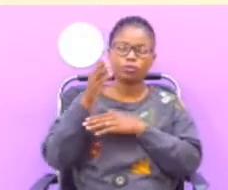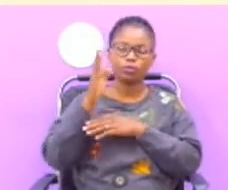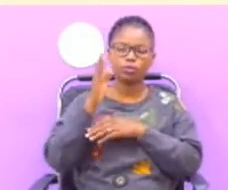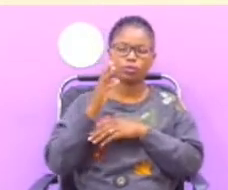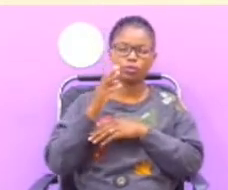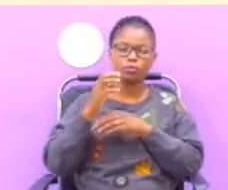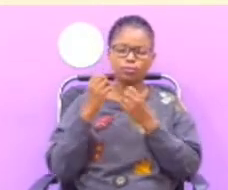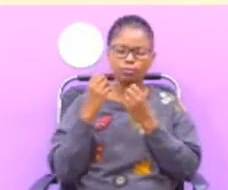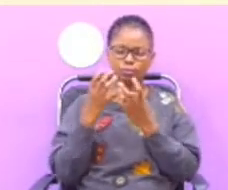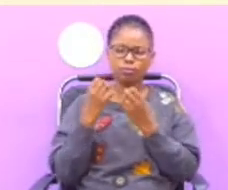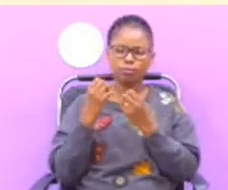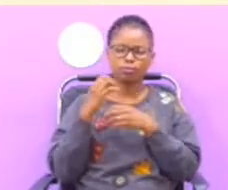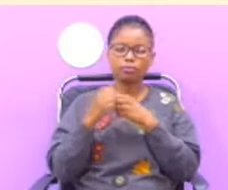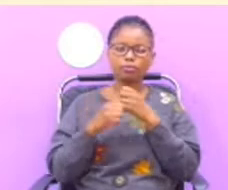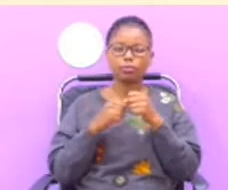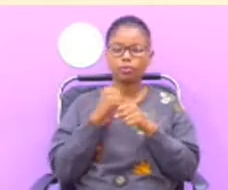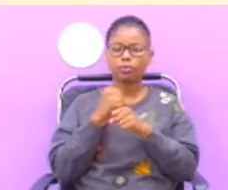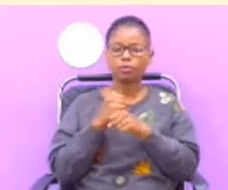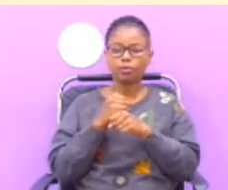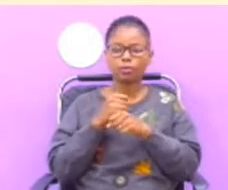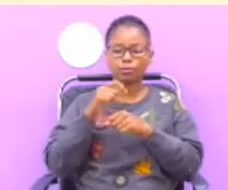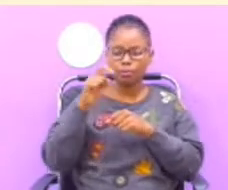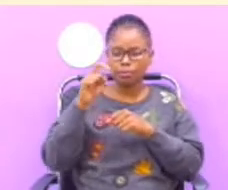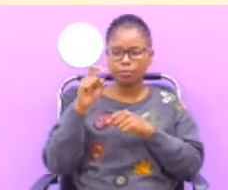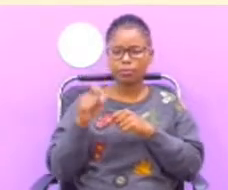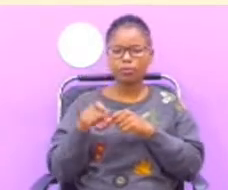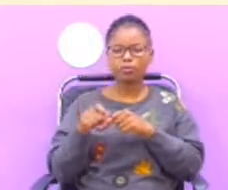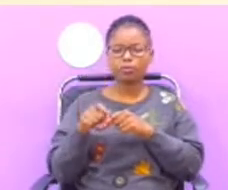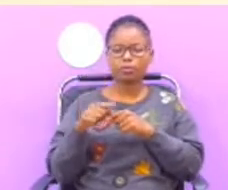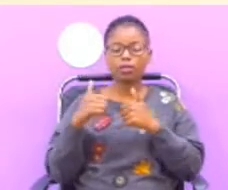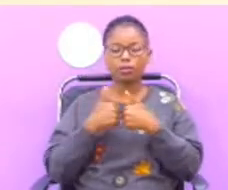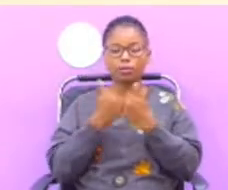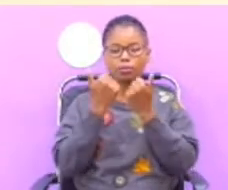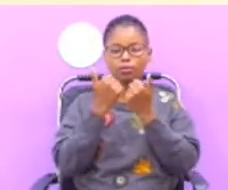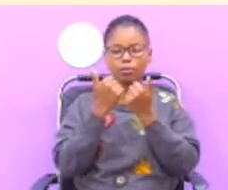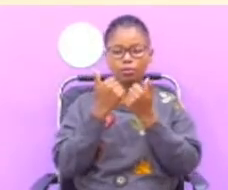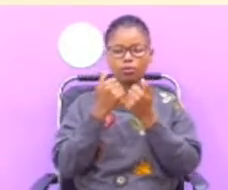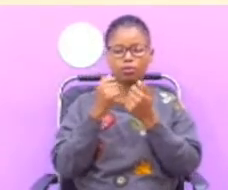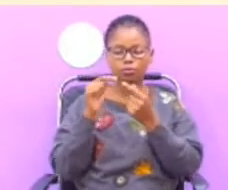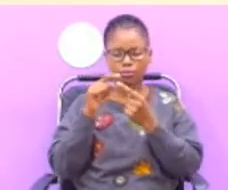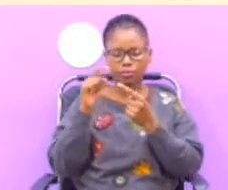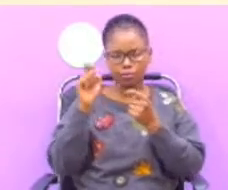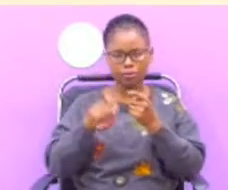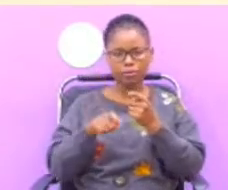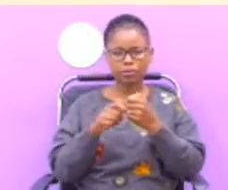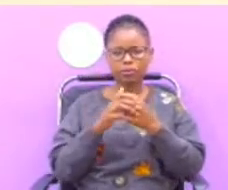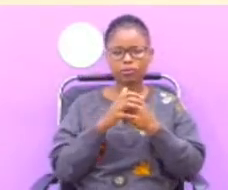ĩgũka maũndũ macio no mahingaga na nĩ mahingĩte na nĩ makinyu